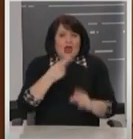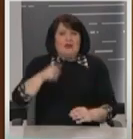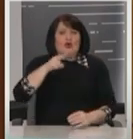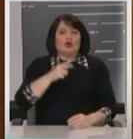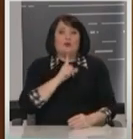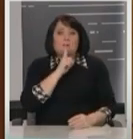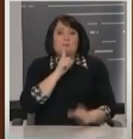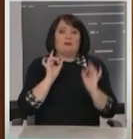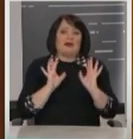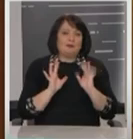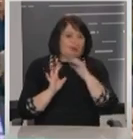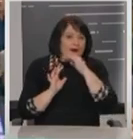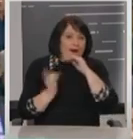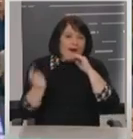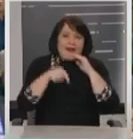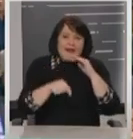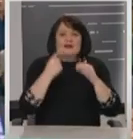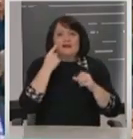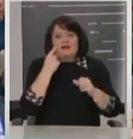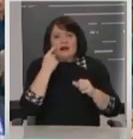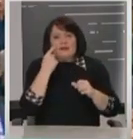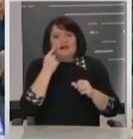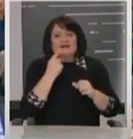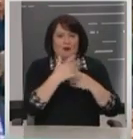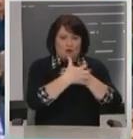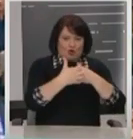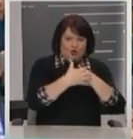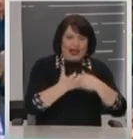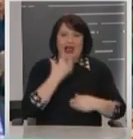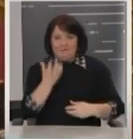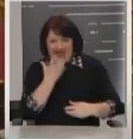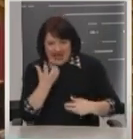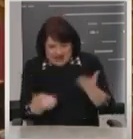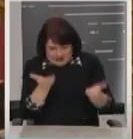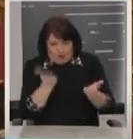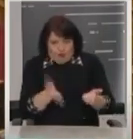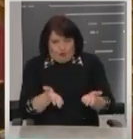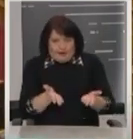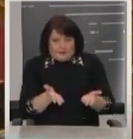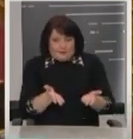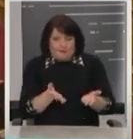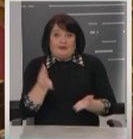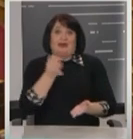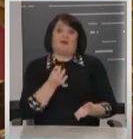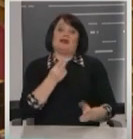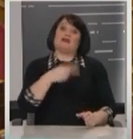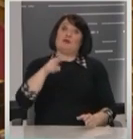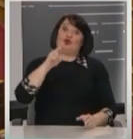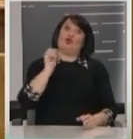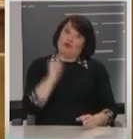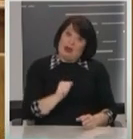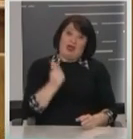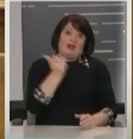επιτόκια και ήρθατε εδώ να συγκρίνετε μήλα με πορτοκάλια. Λέτε, εντάξει, έχουν πέσει τα επιτόκια